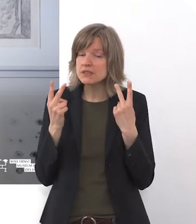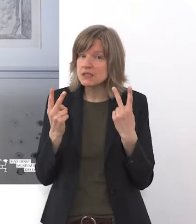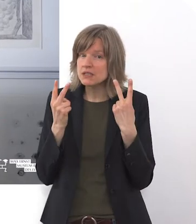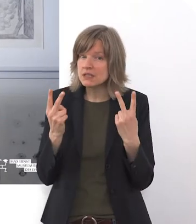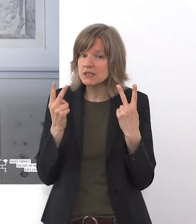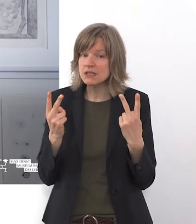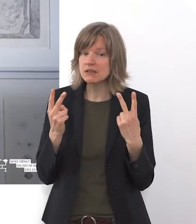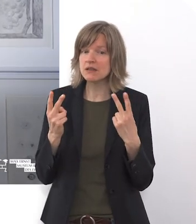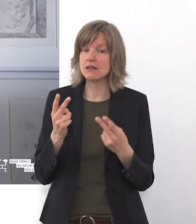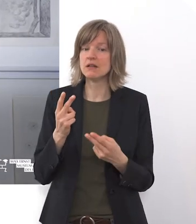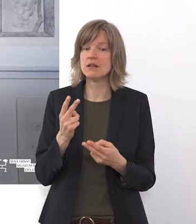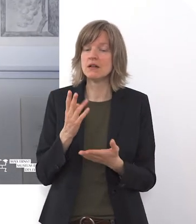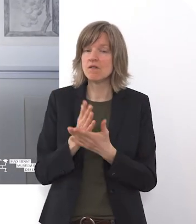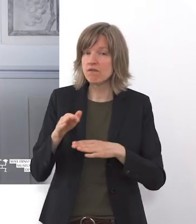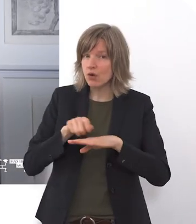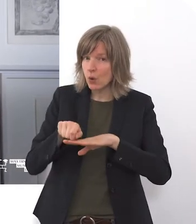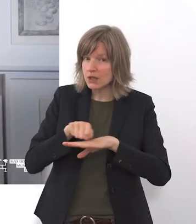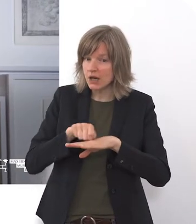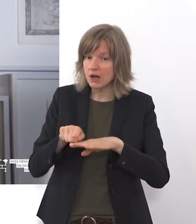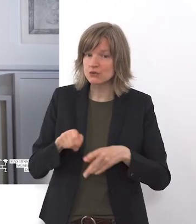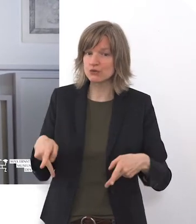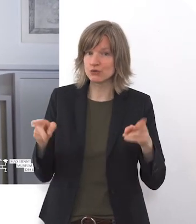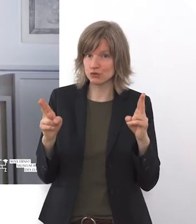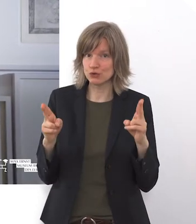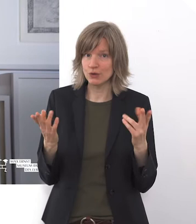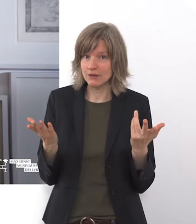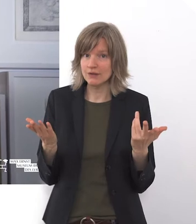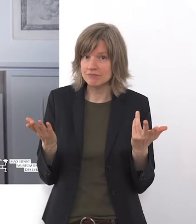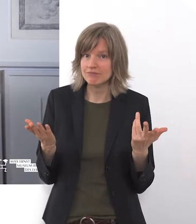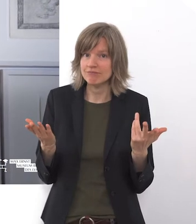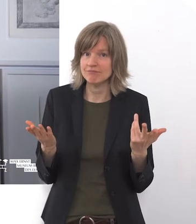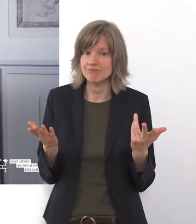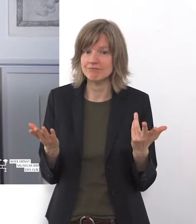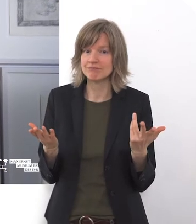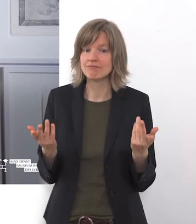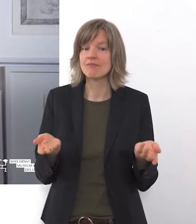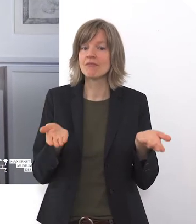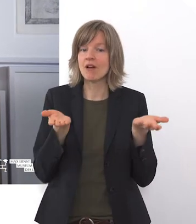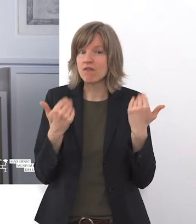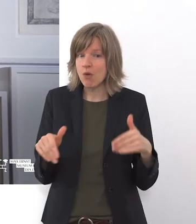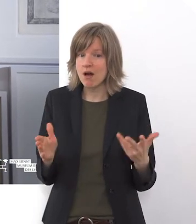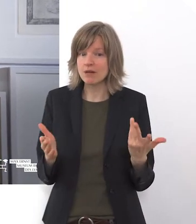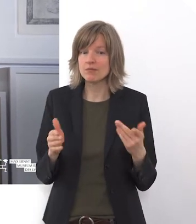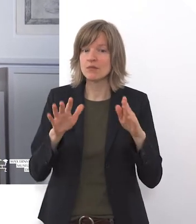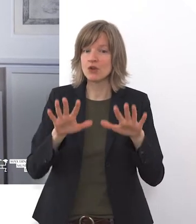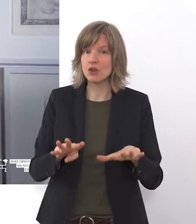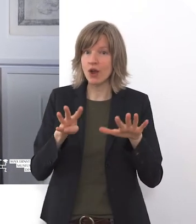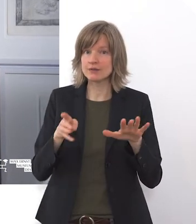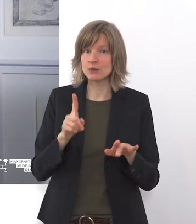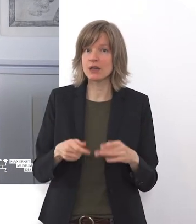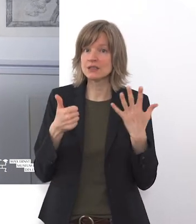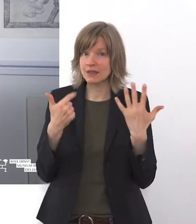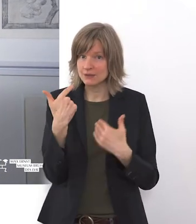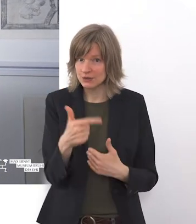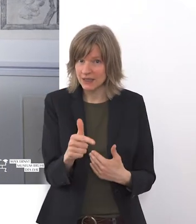Frottagezyklus Histoire Naturelle von Max Ernst. Der Frottagezyklus stammt aus dem Jahr